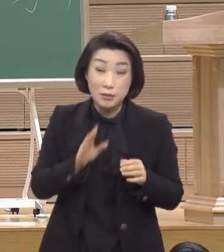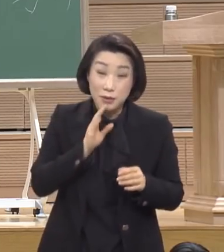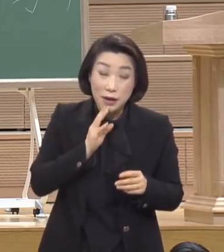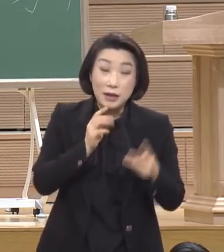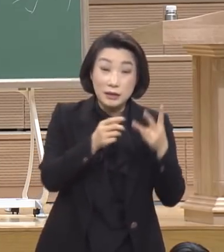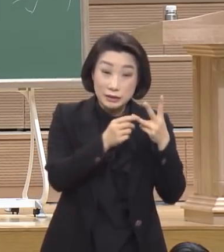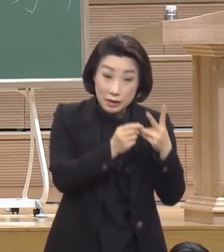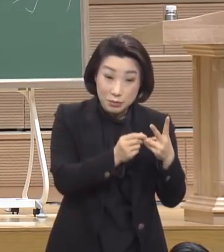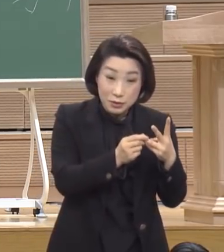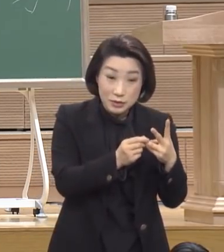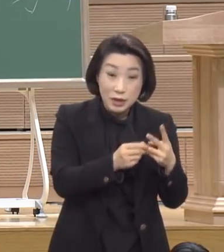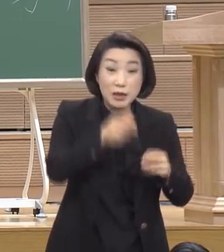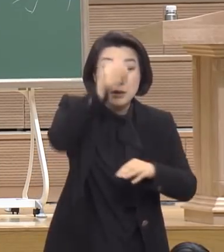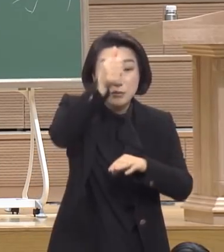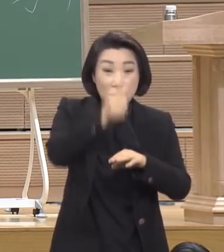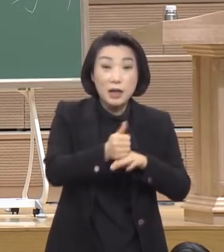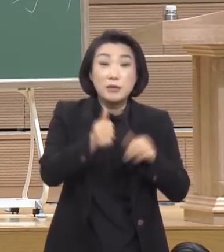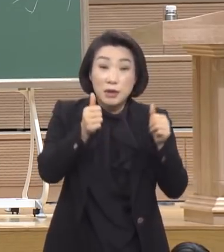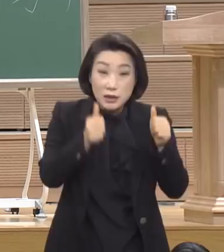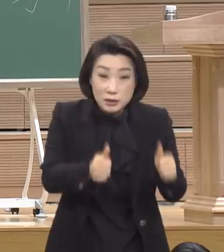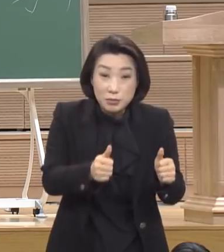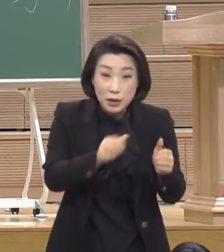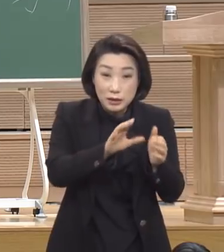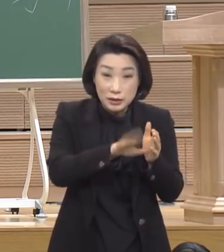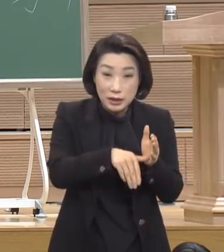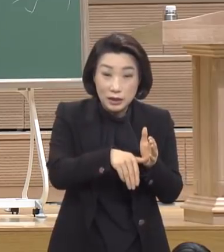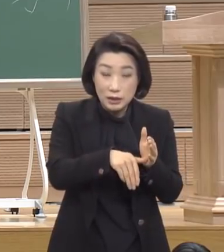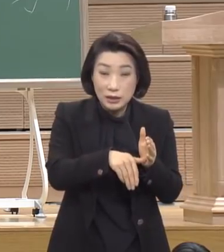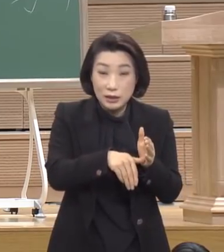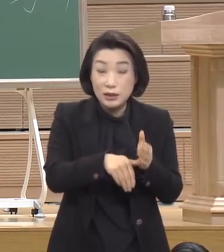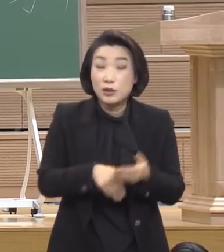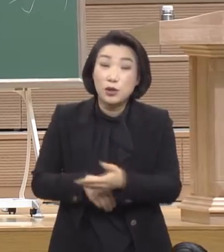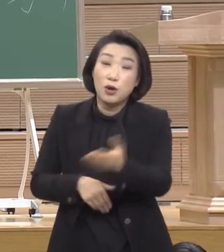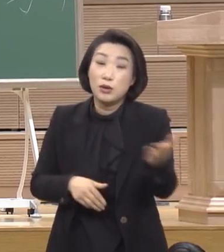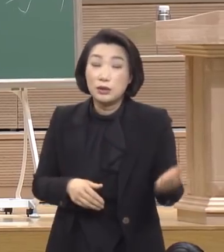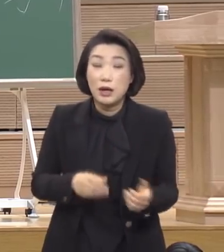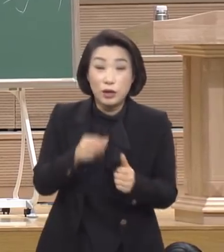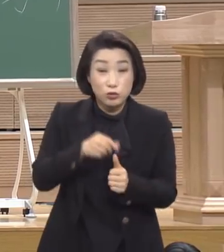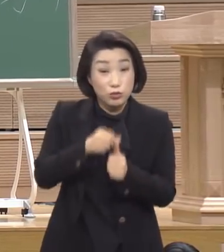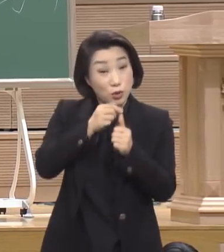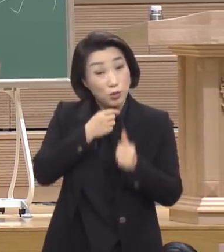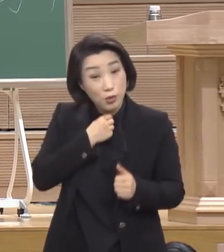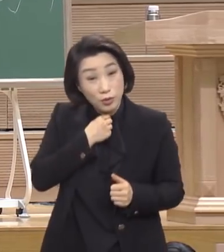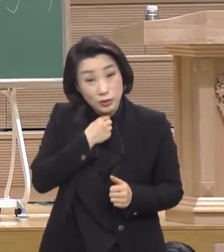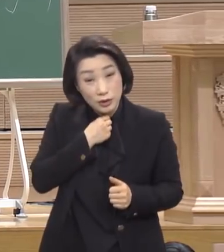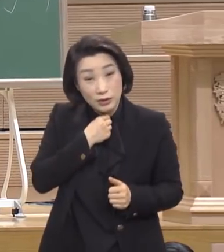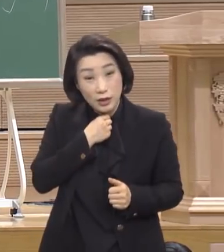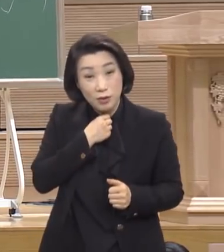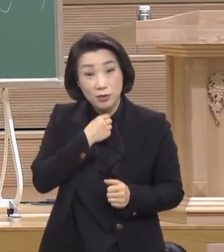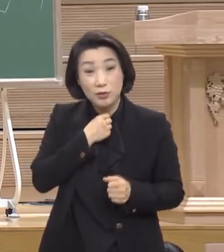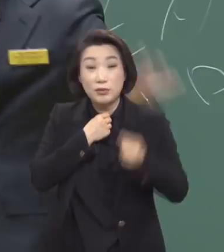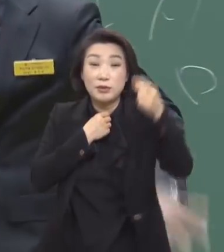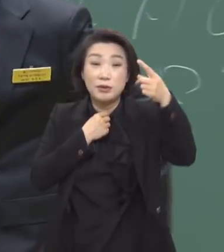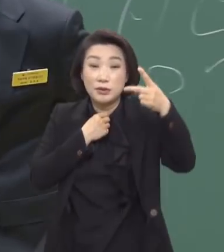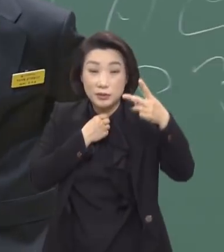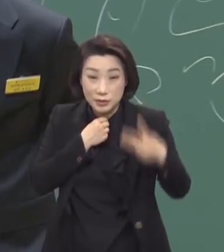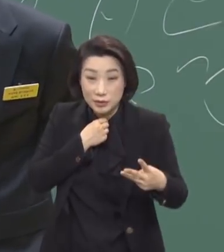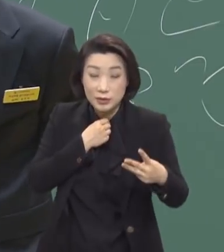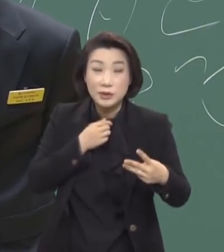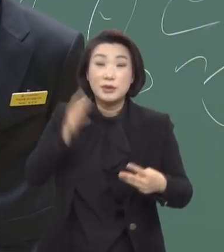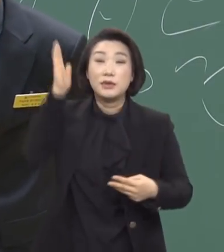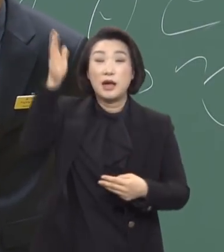번째, 최후의 심판 때 너희가 살기를 바란다. 이렇게 세